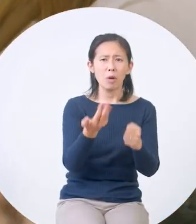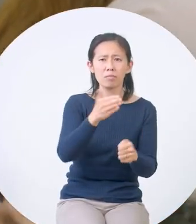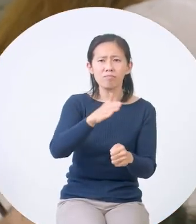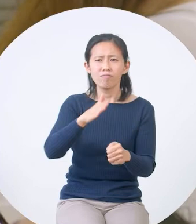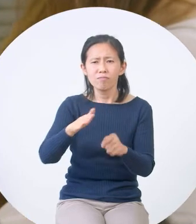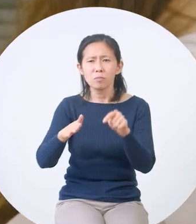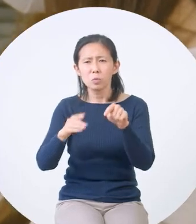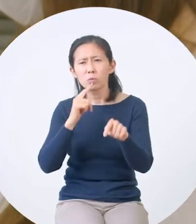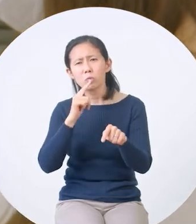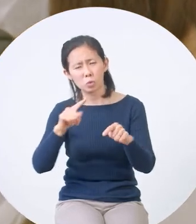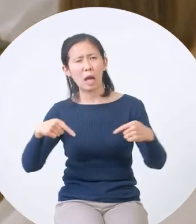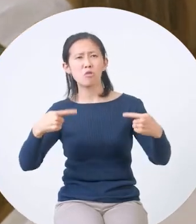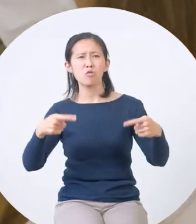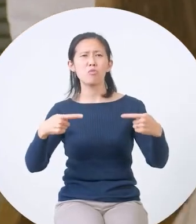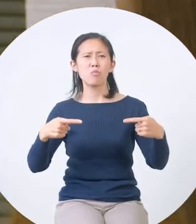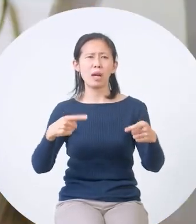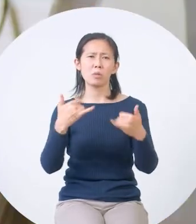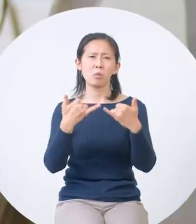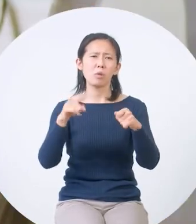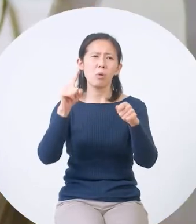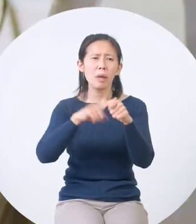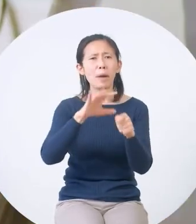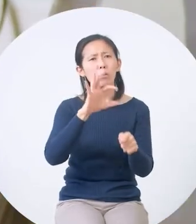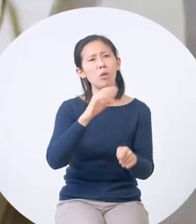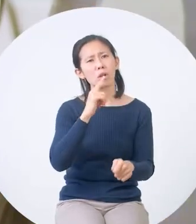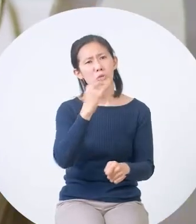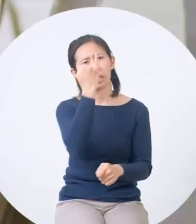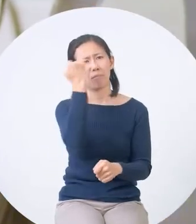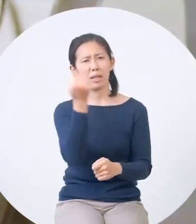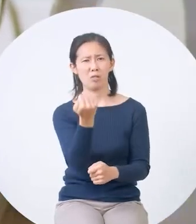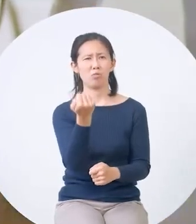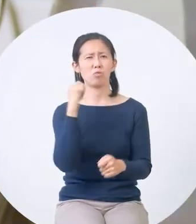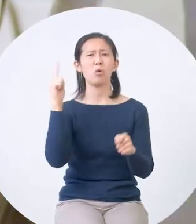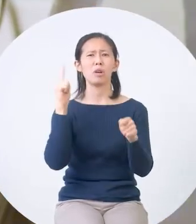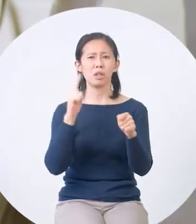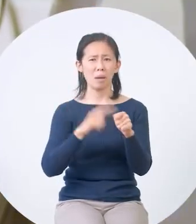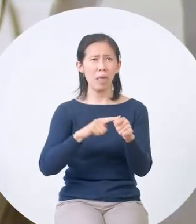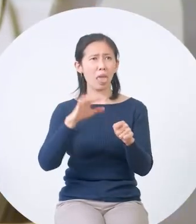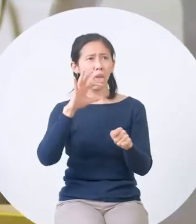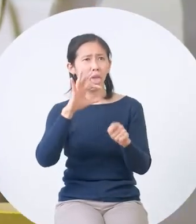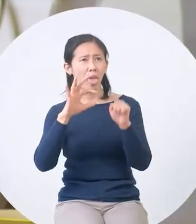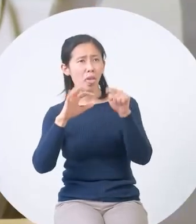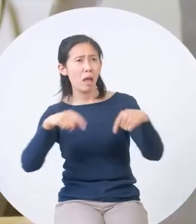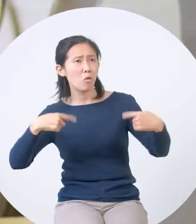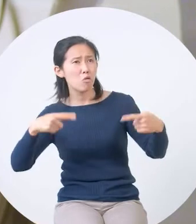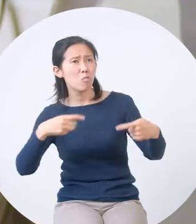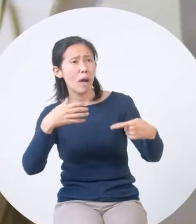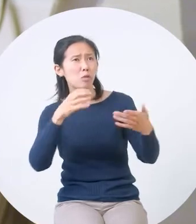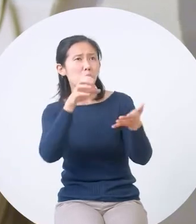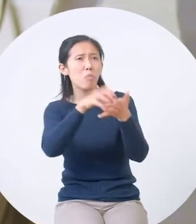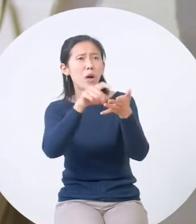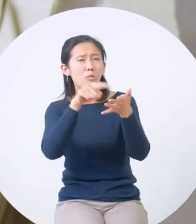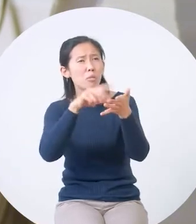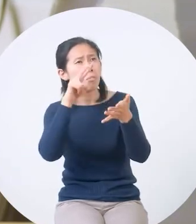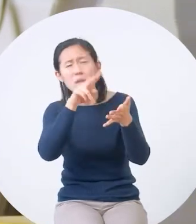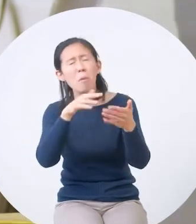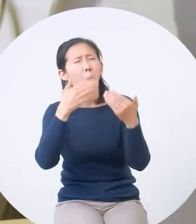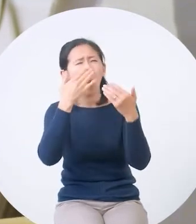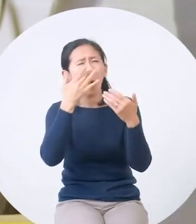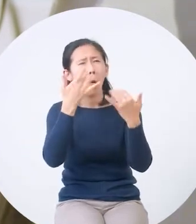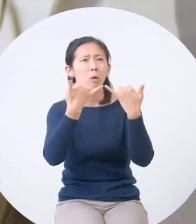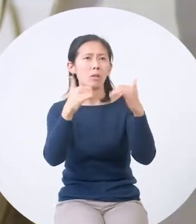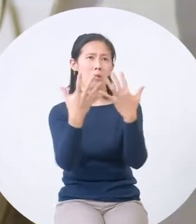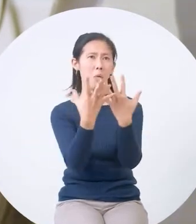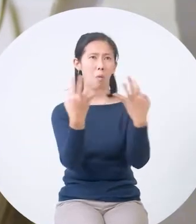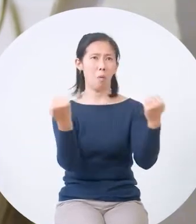メージっていうのも多いと思うので、そもそもマーク見ても何のことかわからない人も多いと思うので、もう少しそのオスト